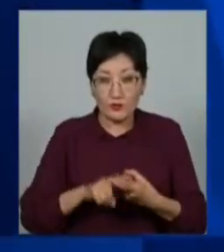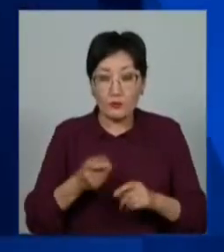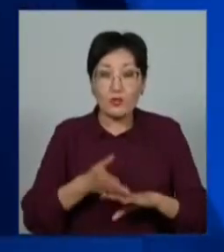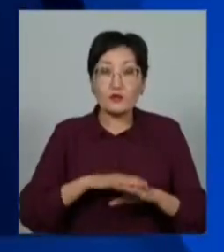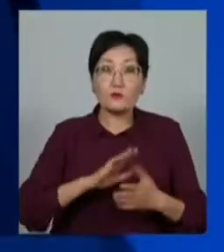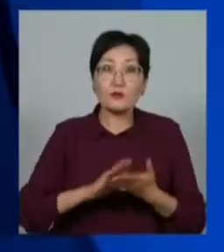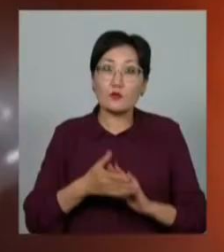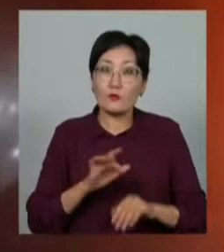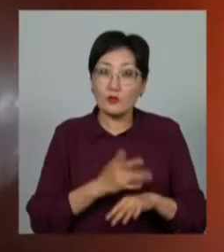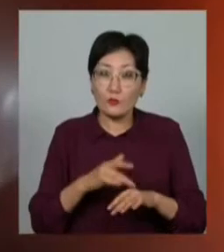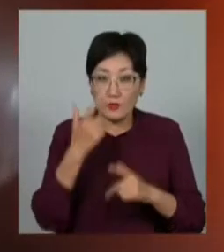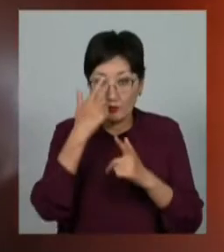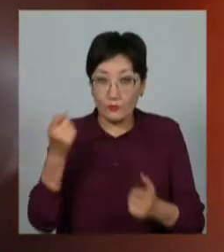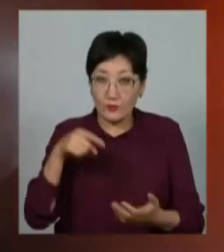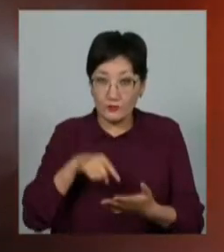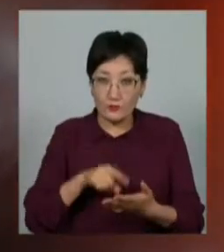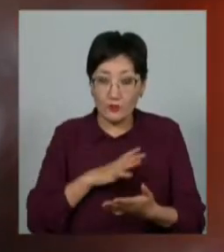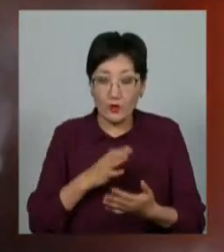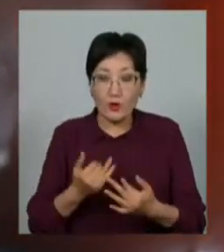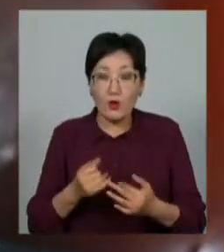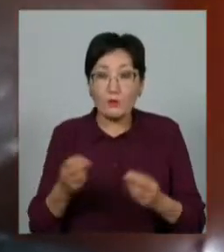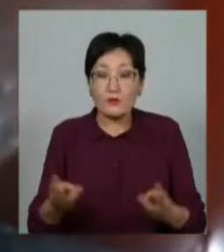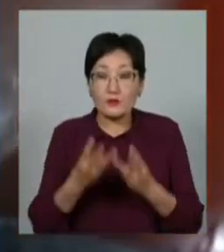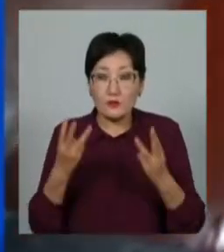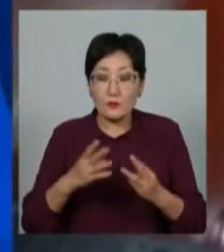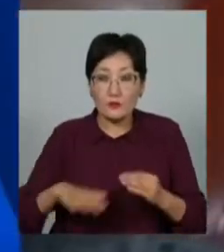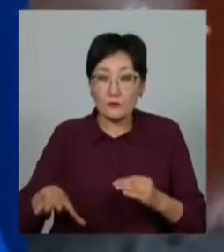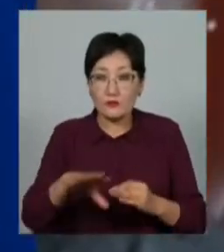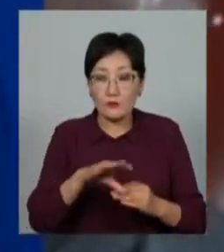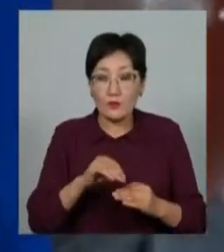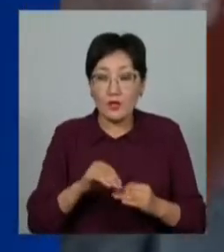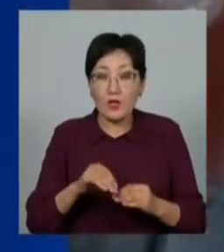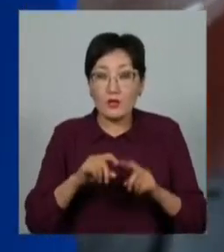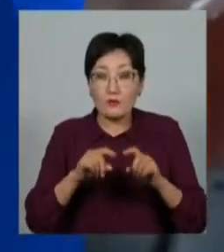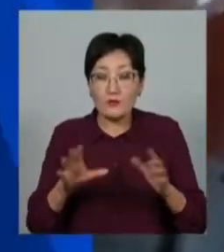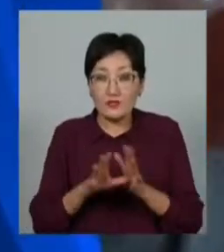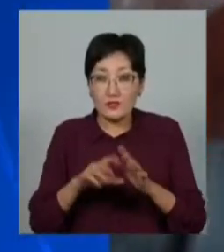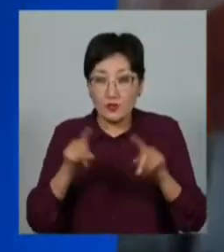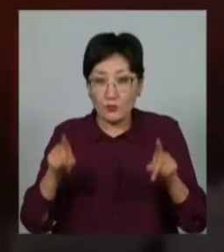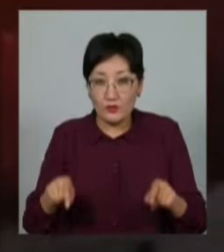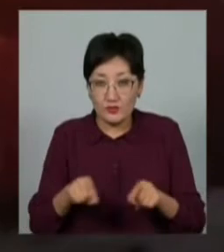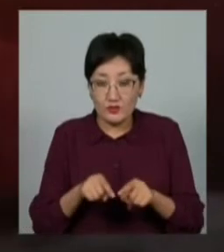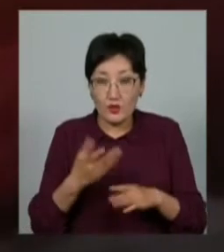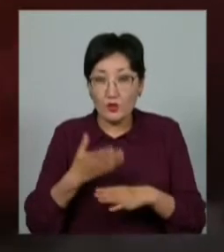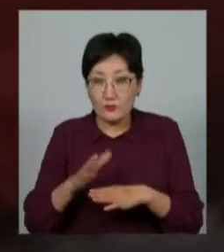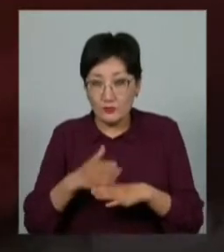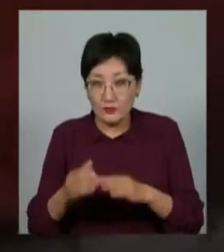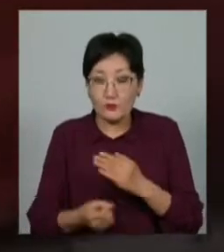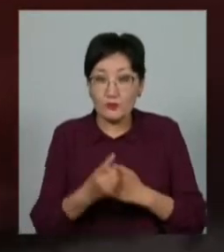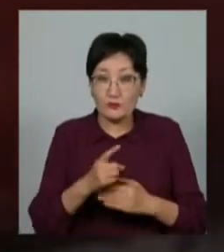төтенше жағдайлар қызметіне хабарлама келіп түскен. Тілсі жау балқыту цехында трансформатордың жанғыш бөліктерінде